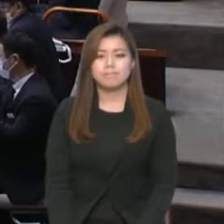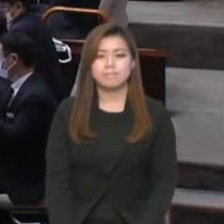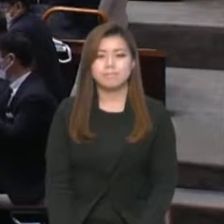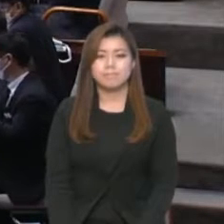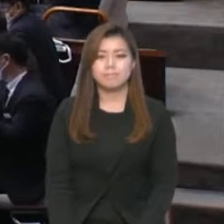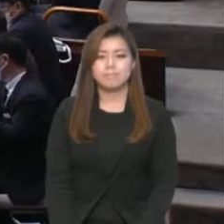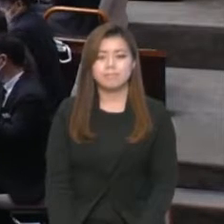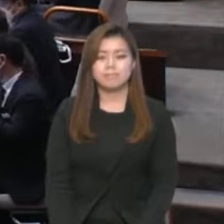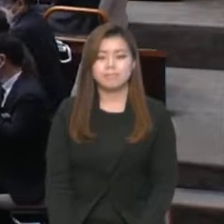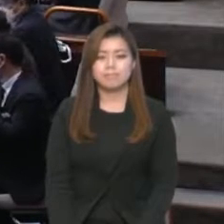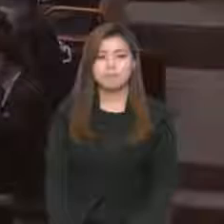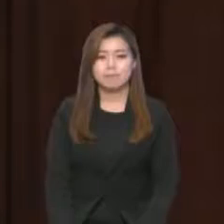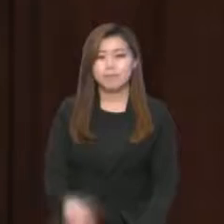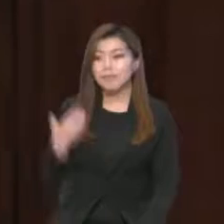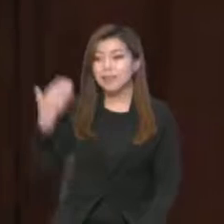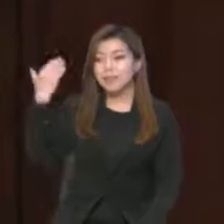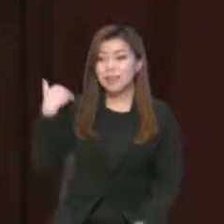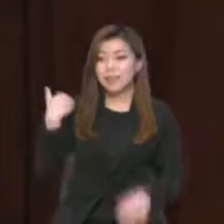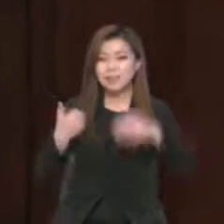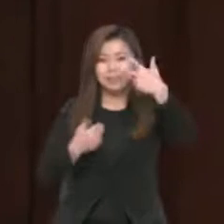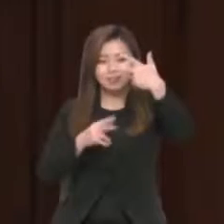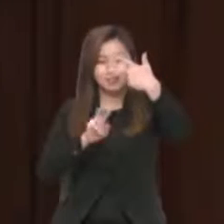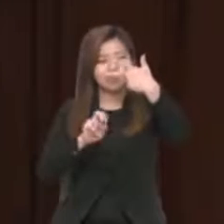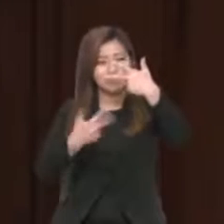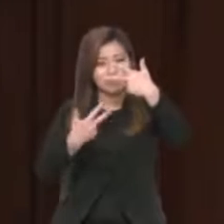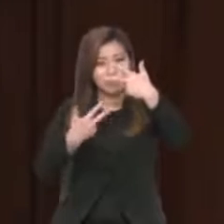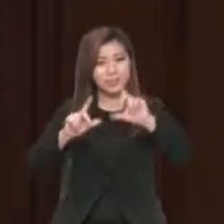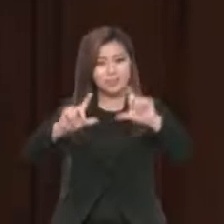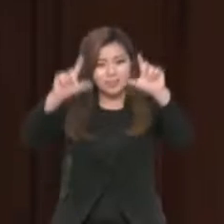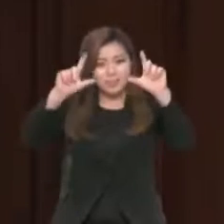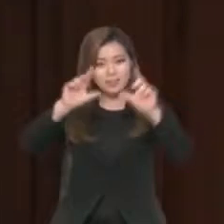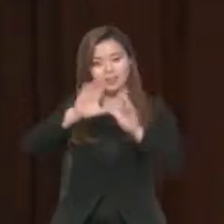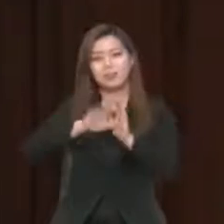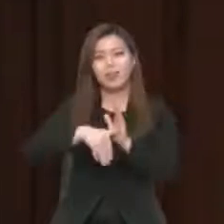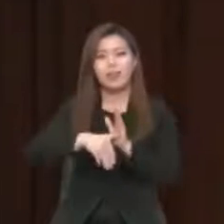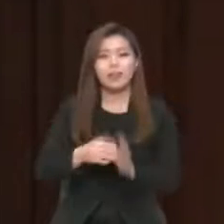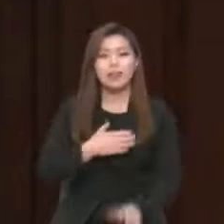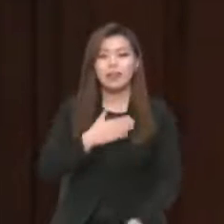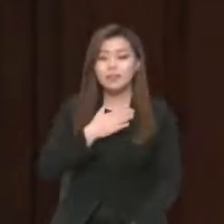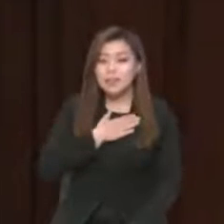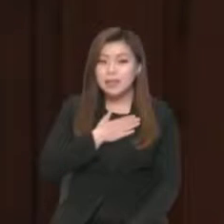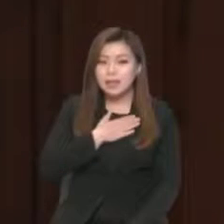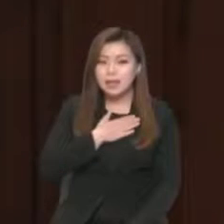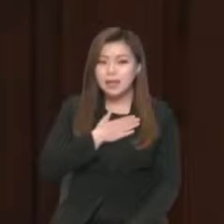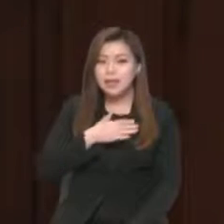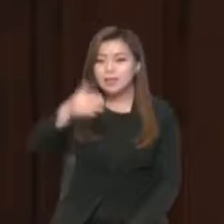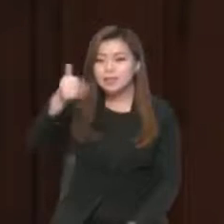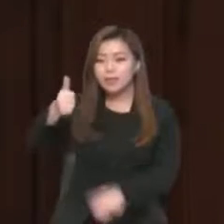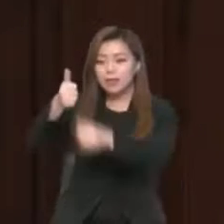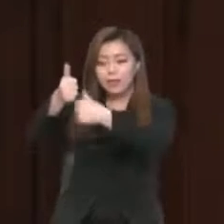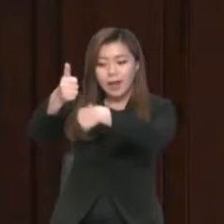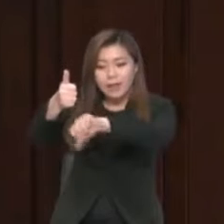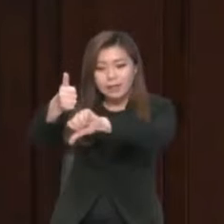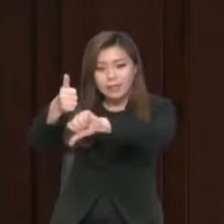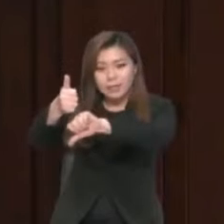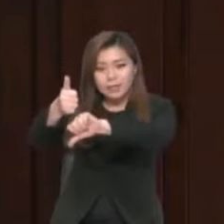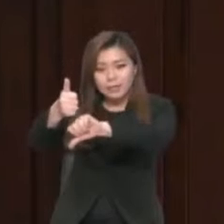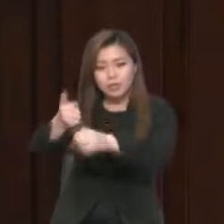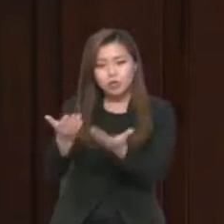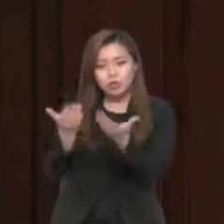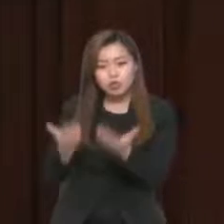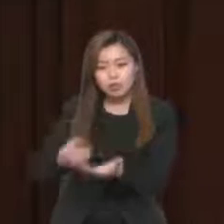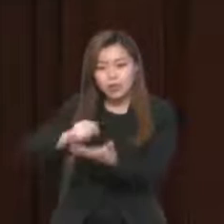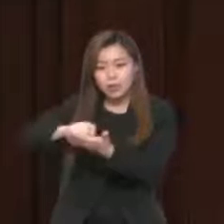장관님, 네. 지난 7월 27일 법사위 회의 때 본 의원이 장관님 아들의 휴가 기록 중에 병가